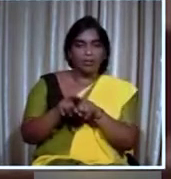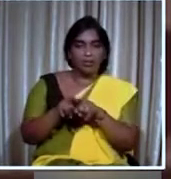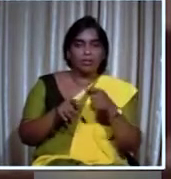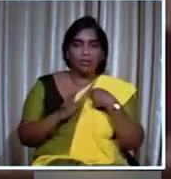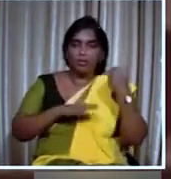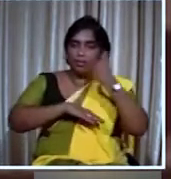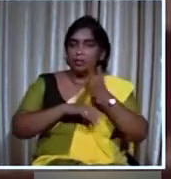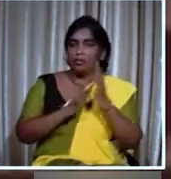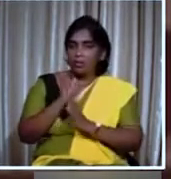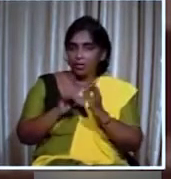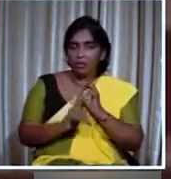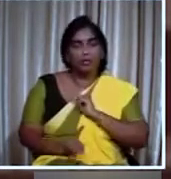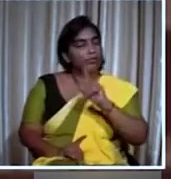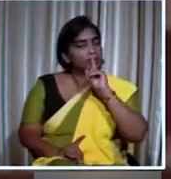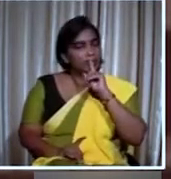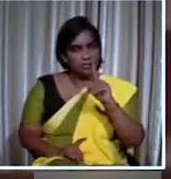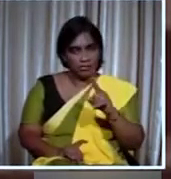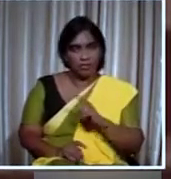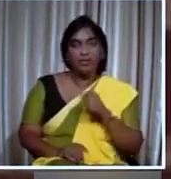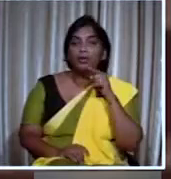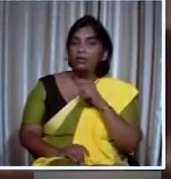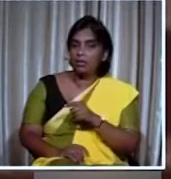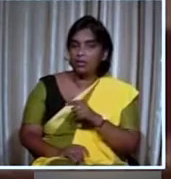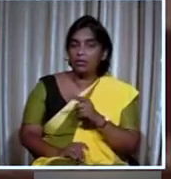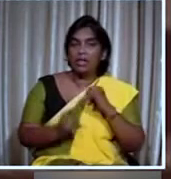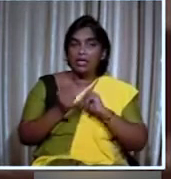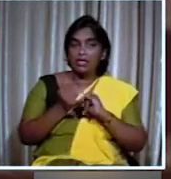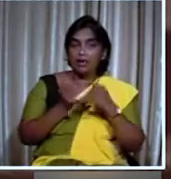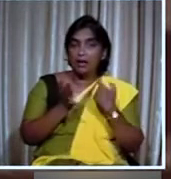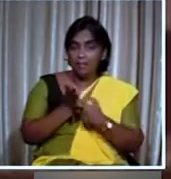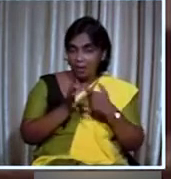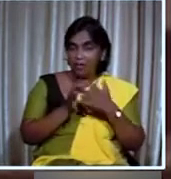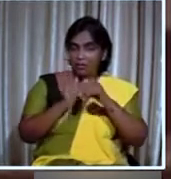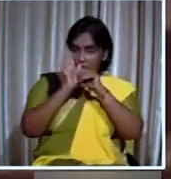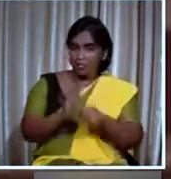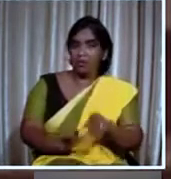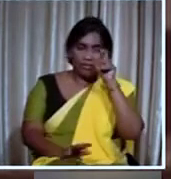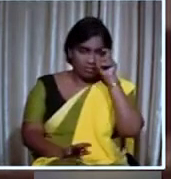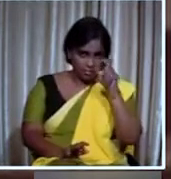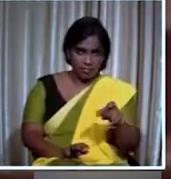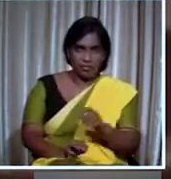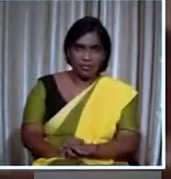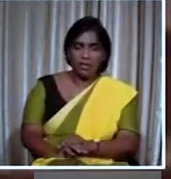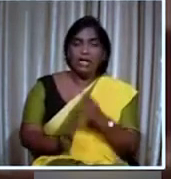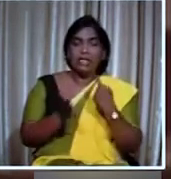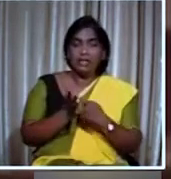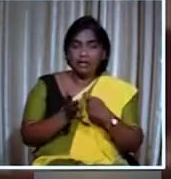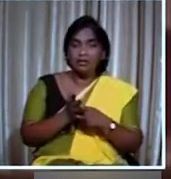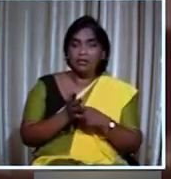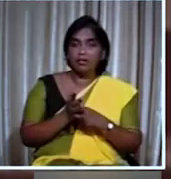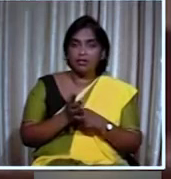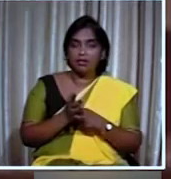ගරු මුලසන ඔබ මන්ත්‍රීතුමියගෙන් ඉල්ලනවා මේ රිෂාඩ් බදුරුදීන් මැතිතුමාට කරපු අසාධාරණය බලන්න. රිෂාඩ් බදුරුදීන් යන